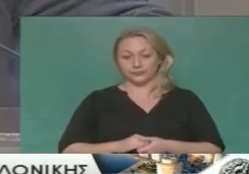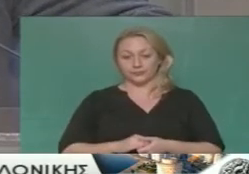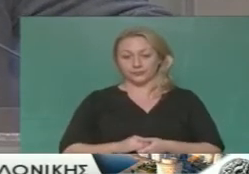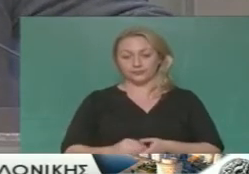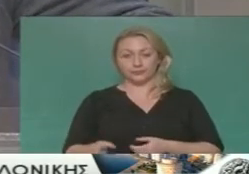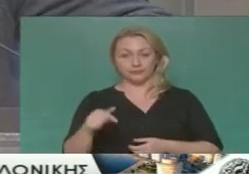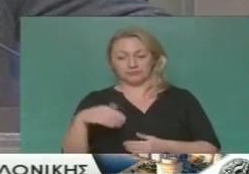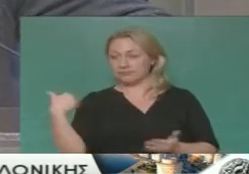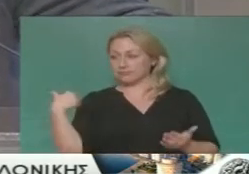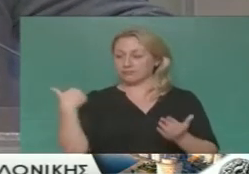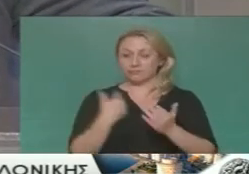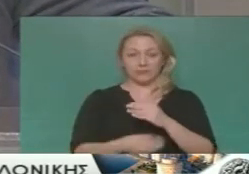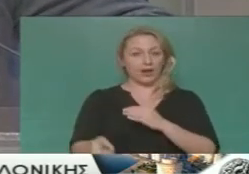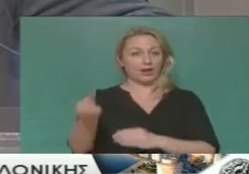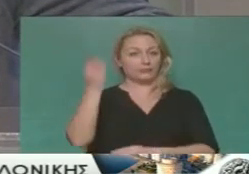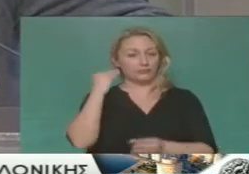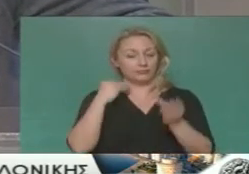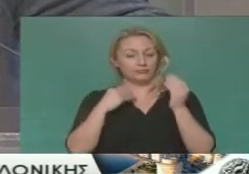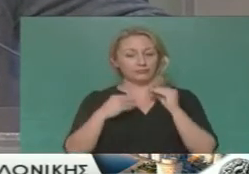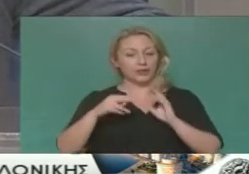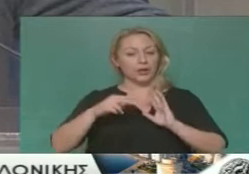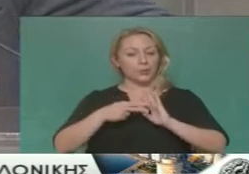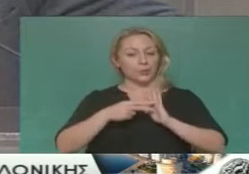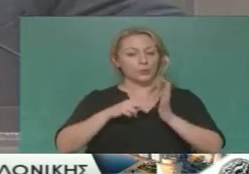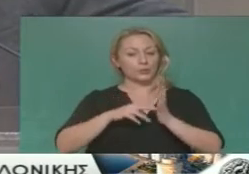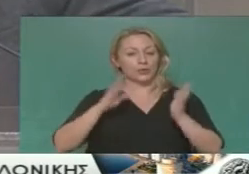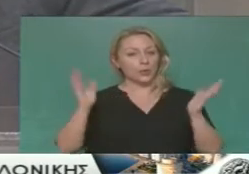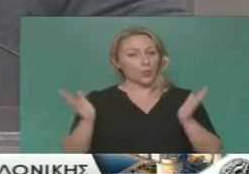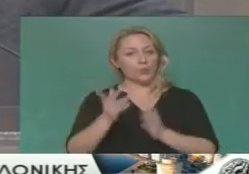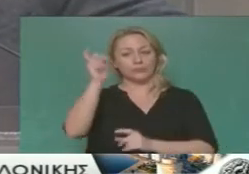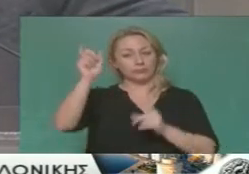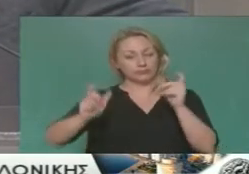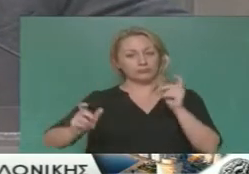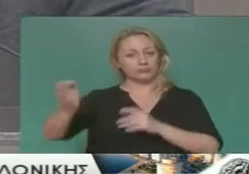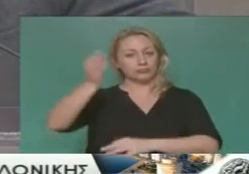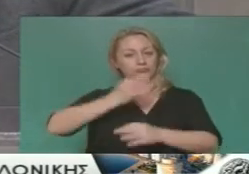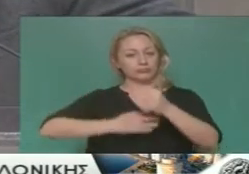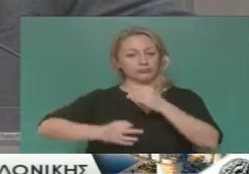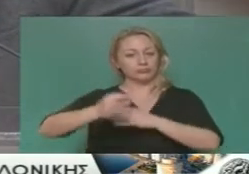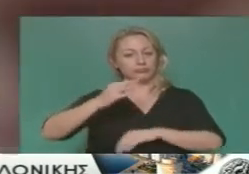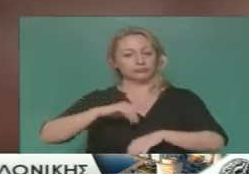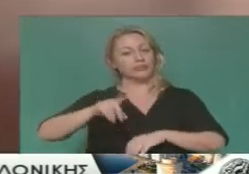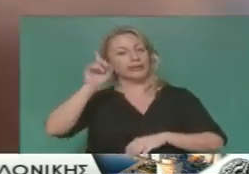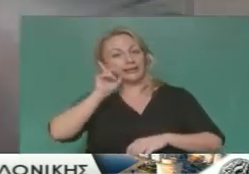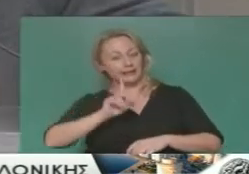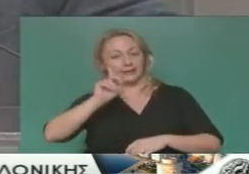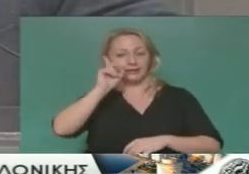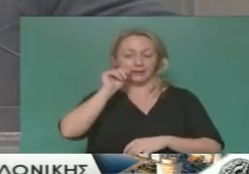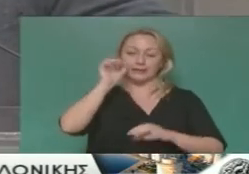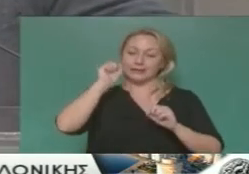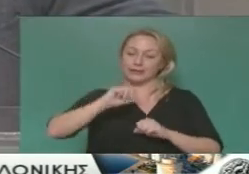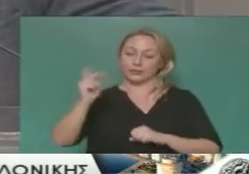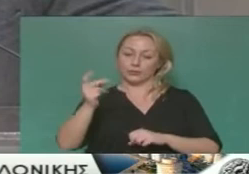Άκουσα με προσοχή όλους τους κυρίους τους οποίους τοποθετηθήκανε. Θα ήθελα και τις κυρίες, με συγχωρείτε.